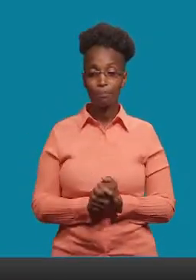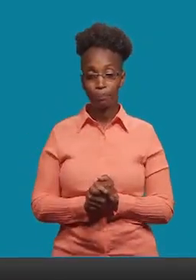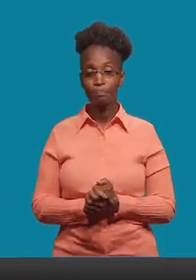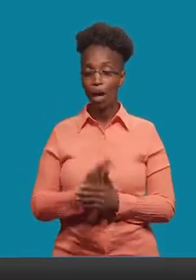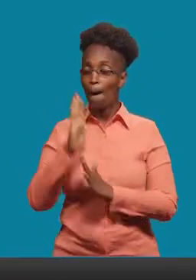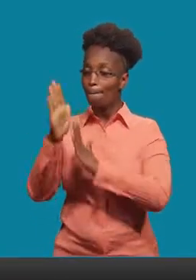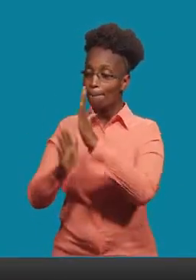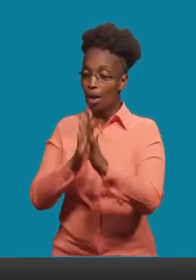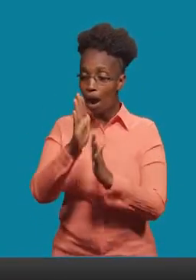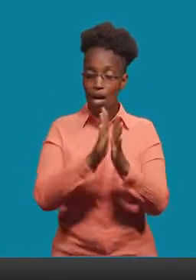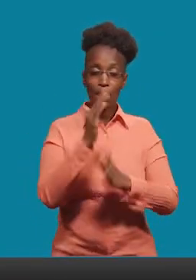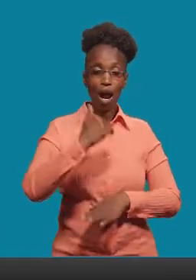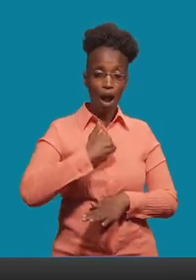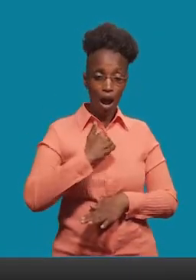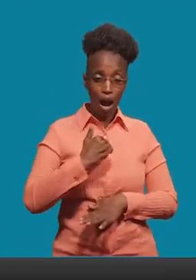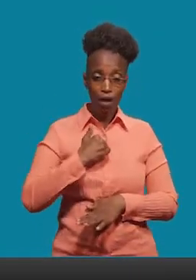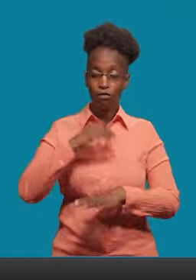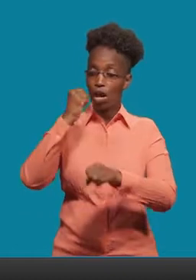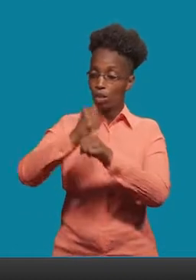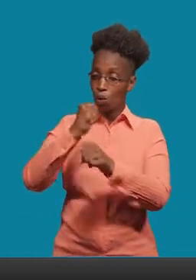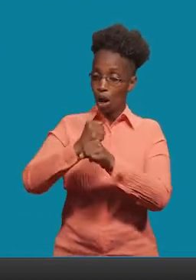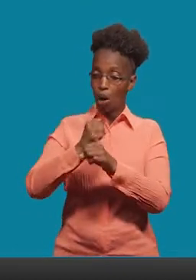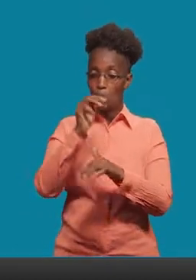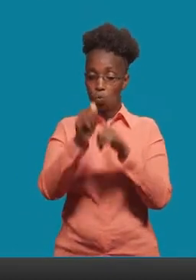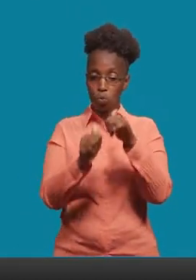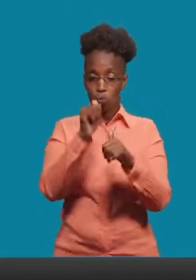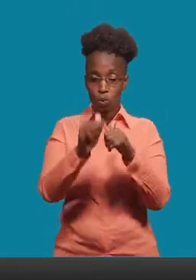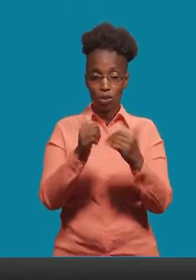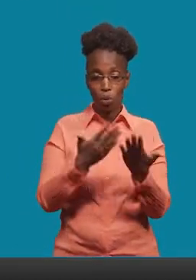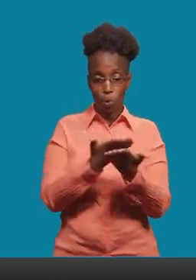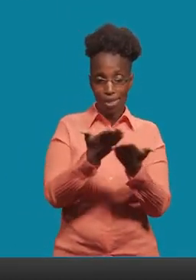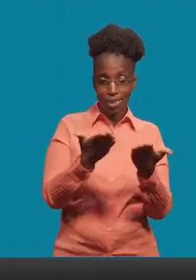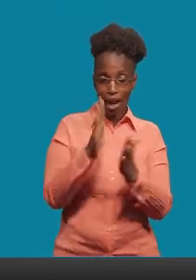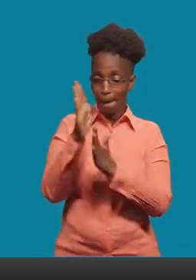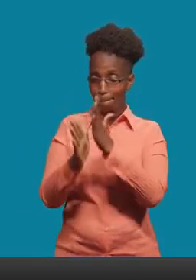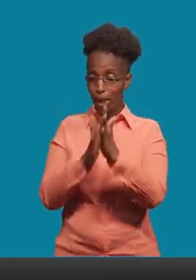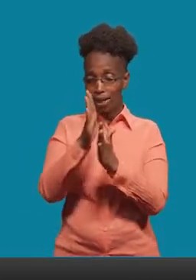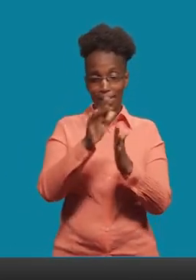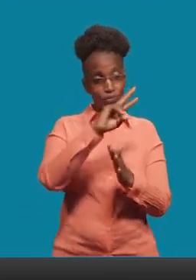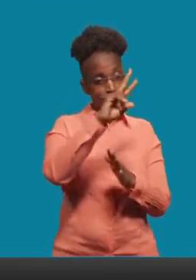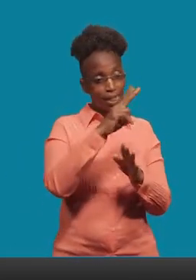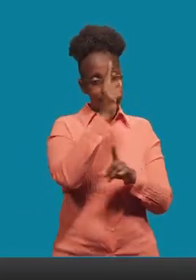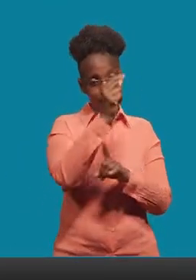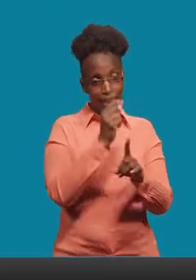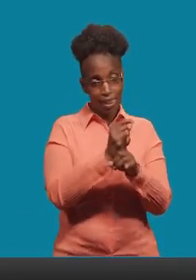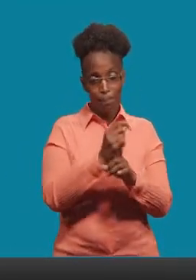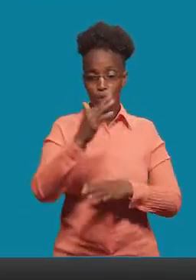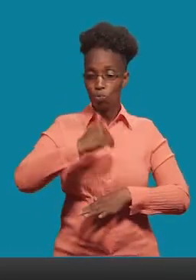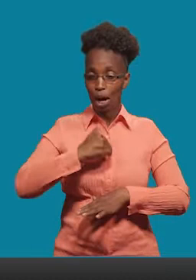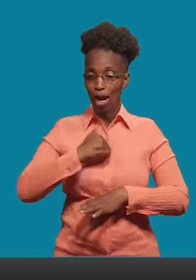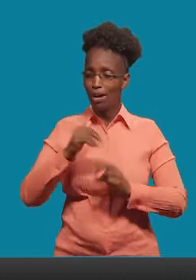mimi nataka niwaambie ile kazi ambayo tungefanya hasa katika awamu ya